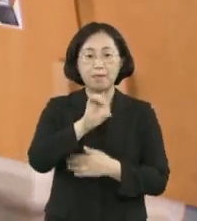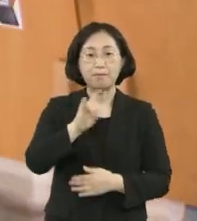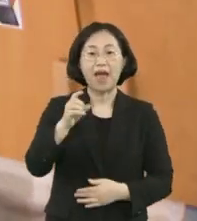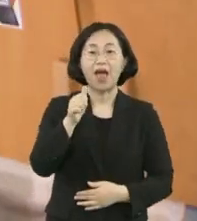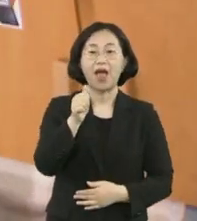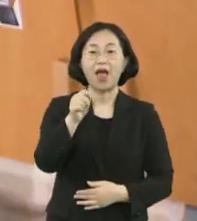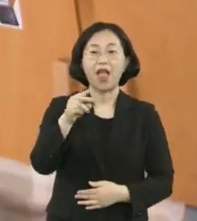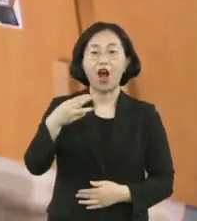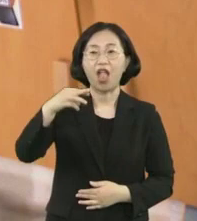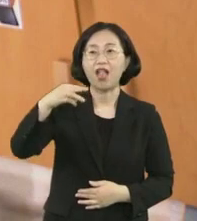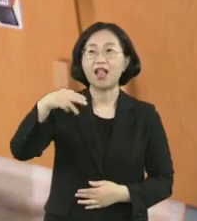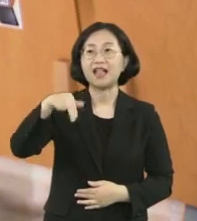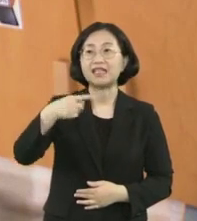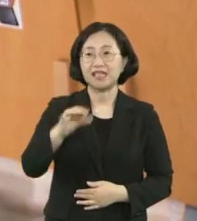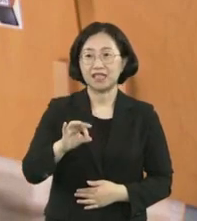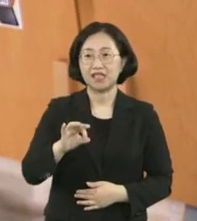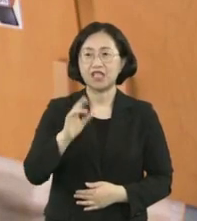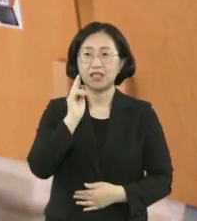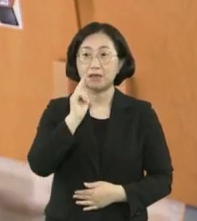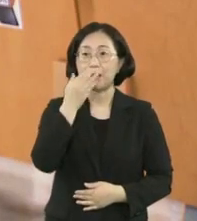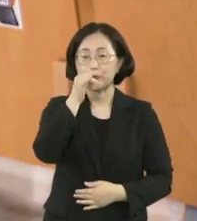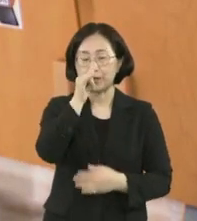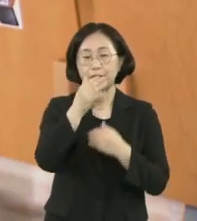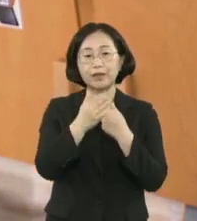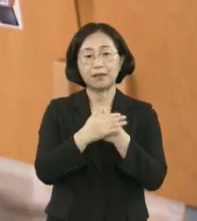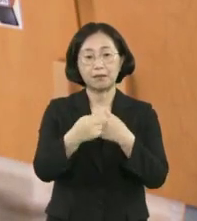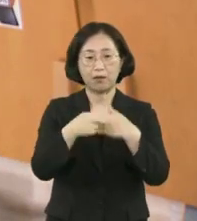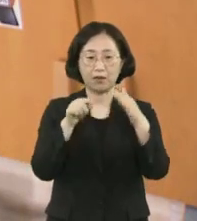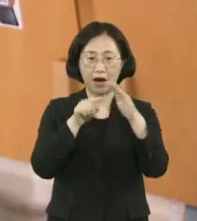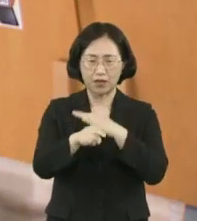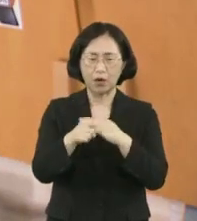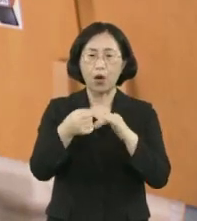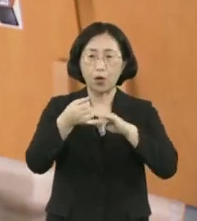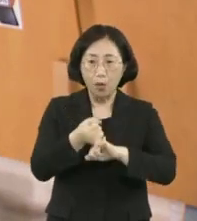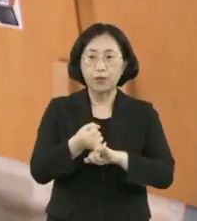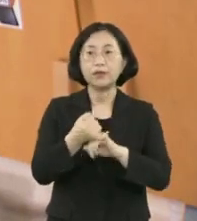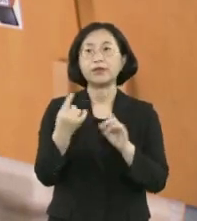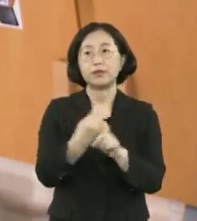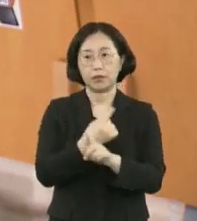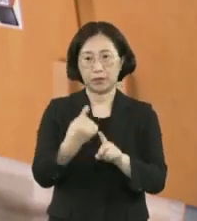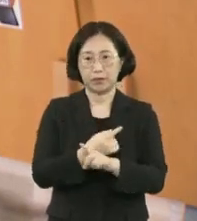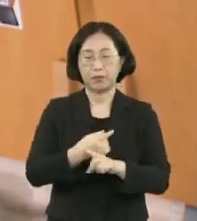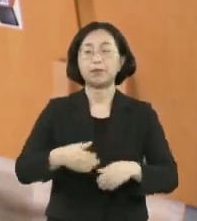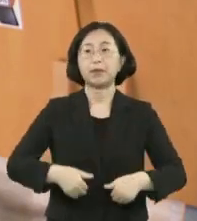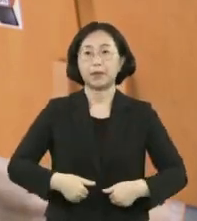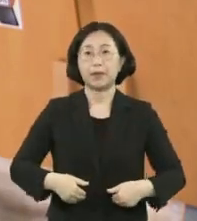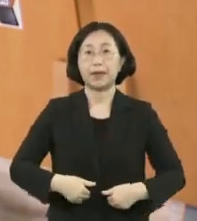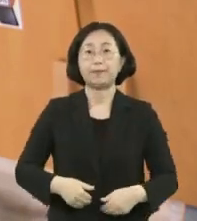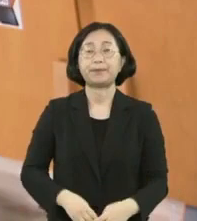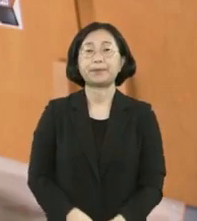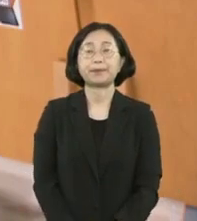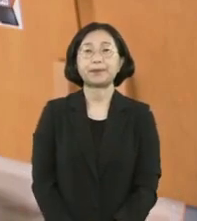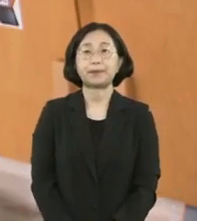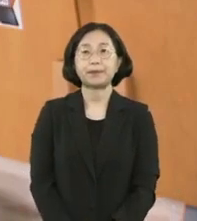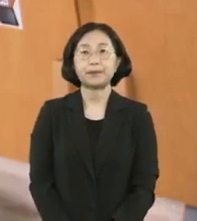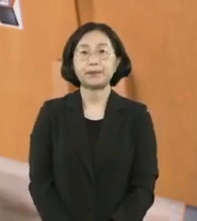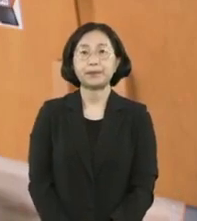이어질 수 있는 만큼 반드시 병원을 찾아 치료를 받아야 합니다. TJB 닥터리포트